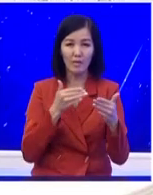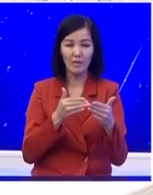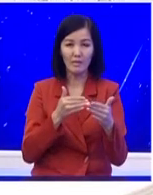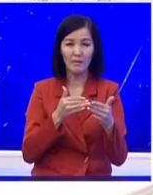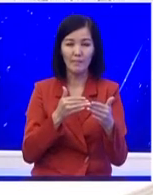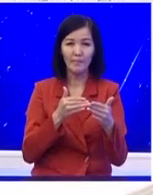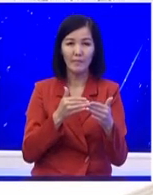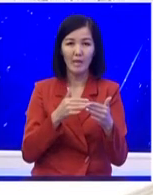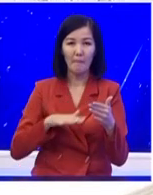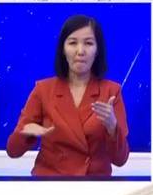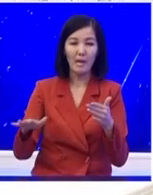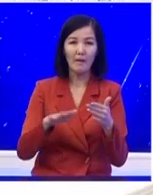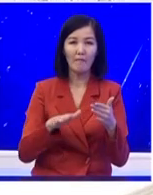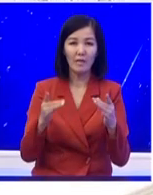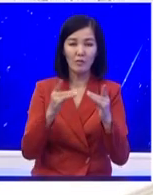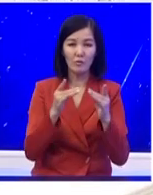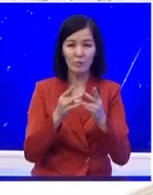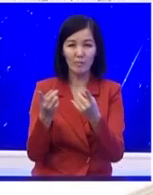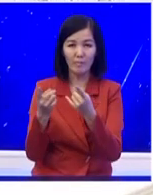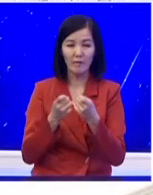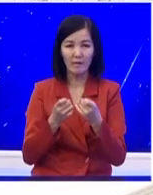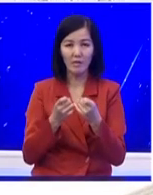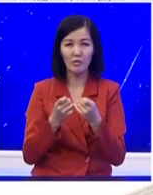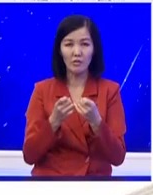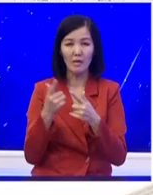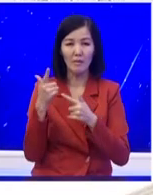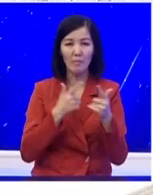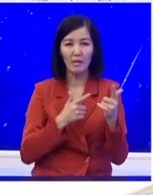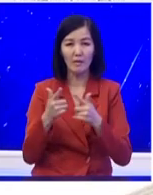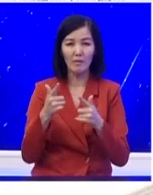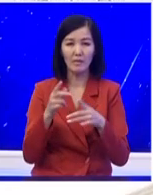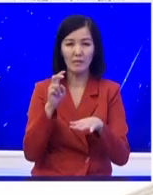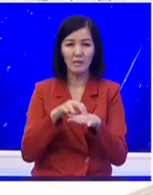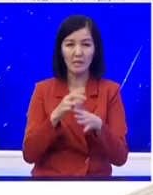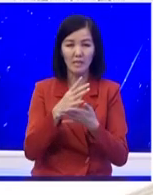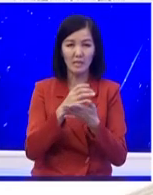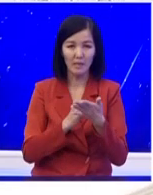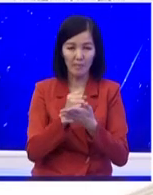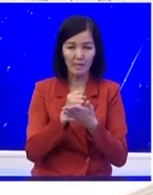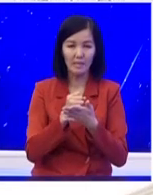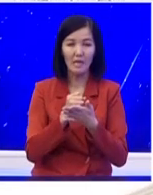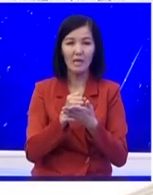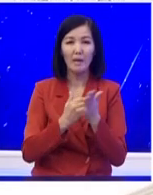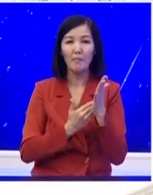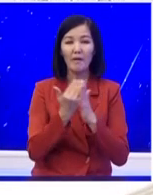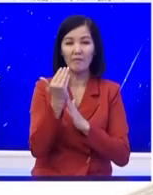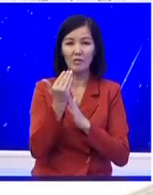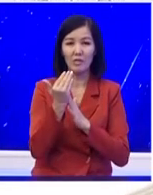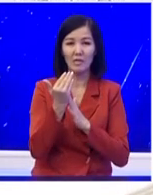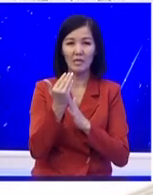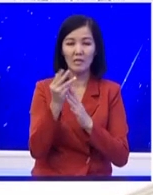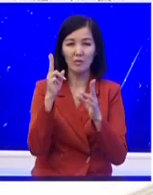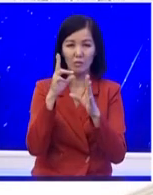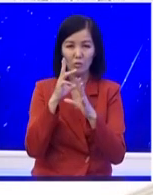полевые госпитали. Идет привлечение и интенсивная переподготовка медиков в запасе. Для повышения доступа к